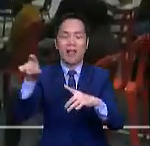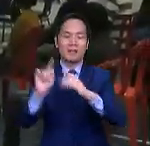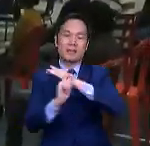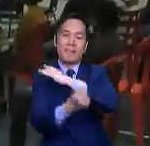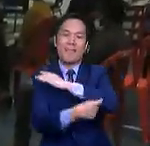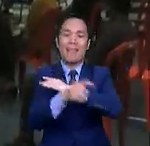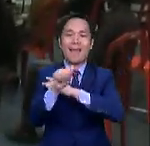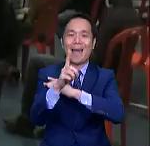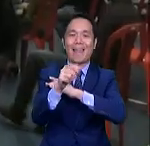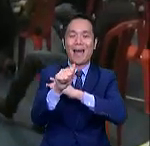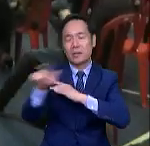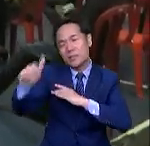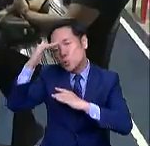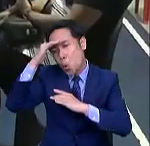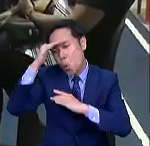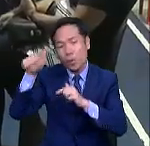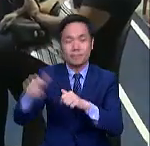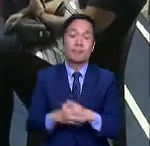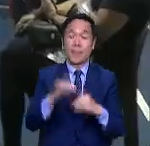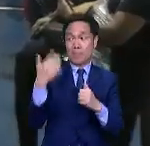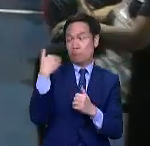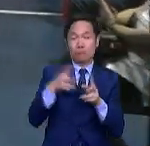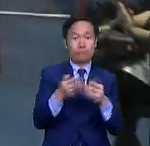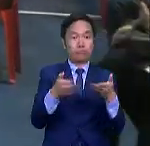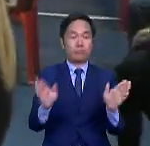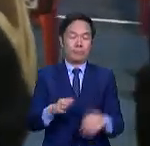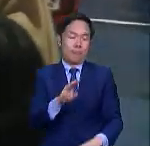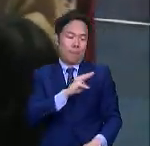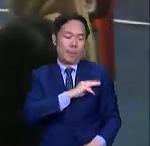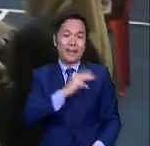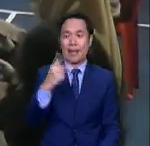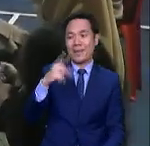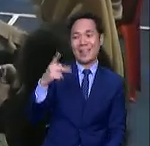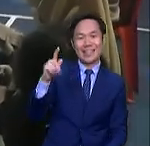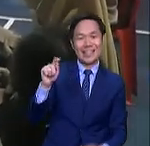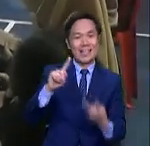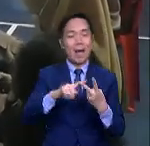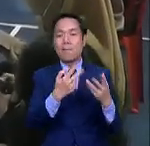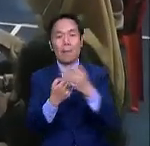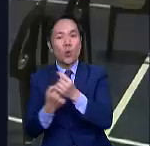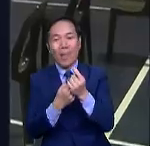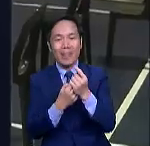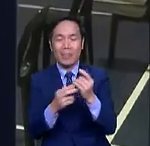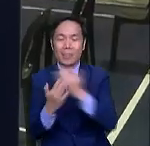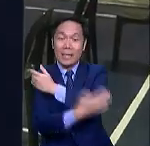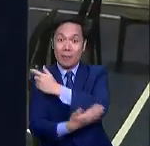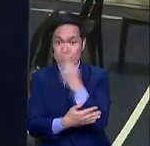Ada. MOVAC dilancarkan minggu lalu oleh Kementerian Perpaduan Negara dan KPKT bagi